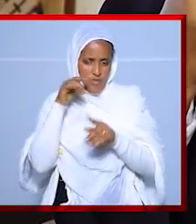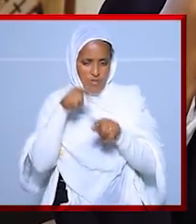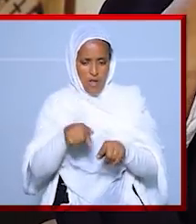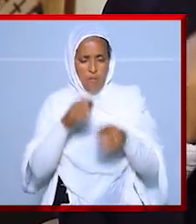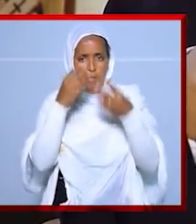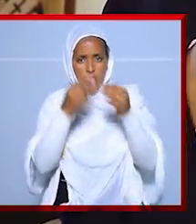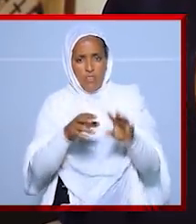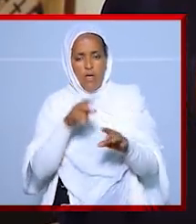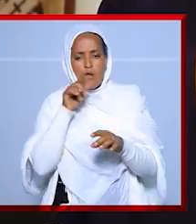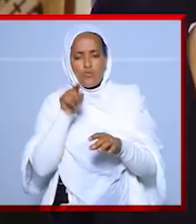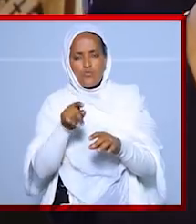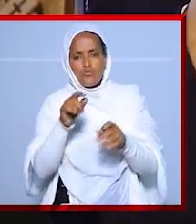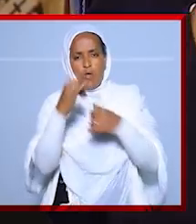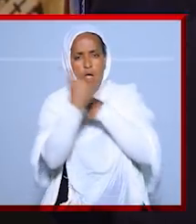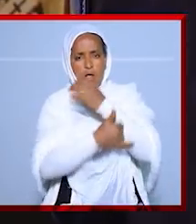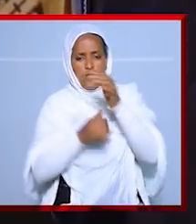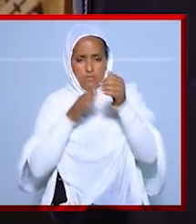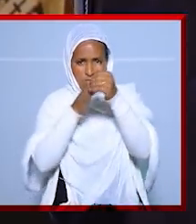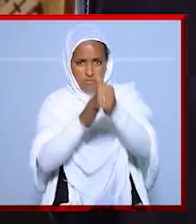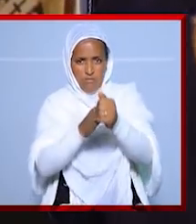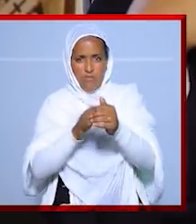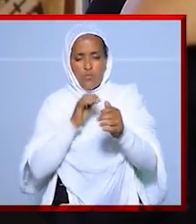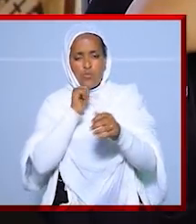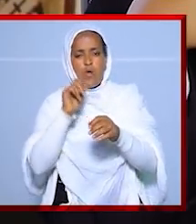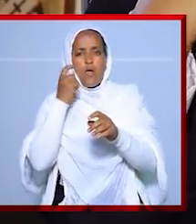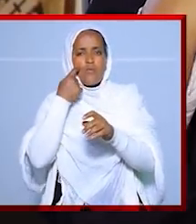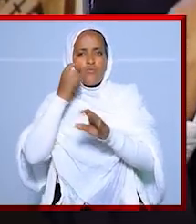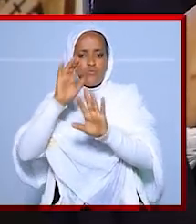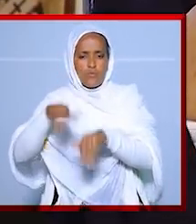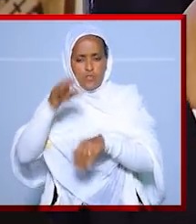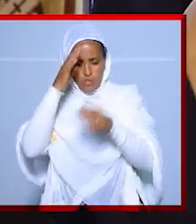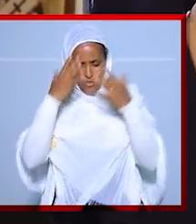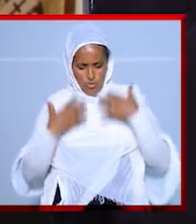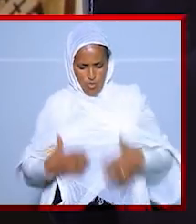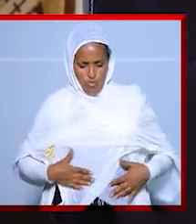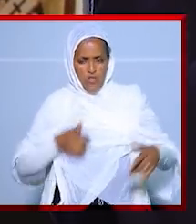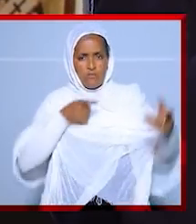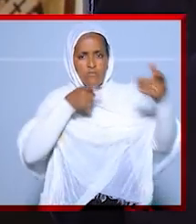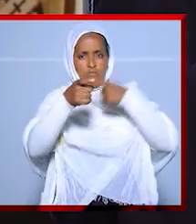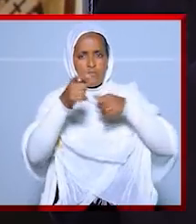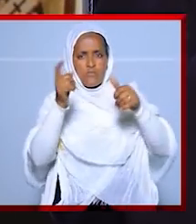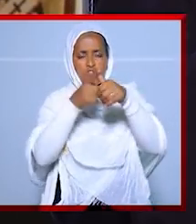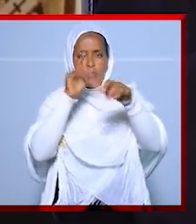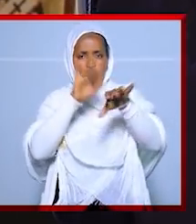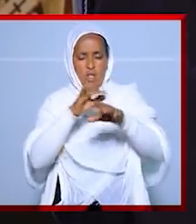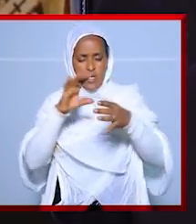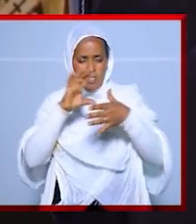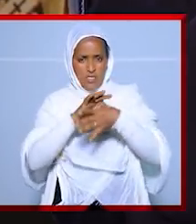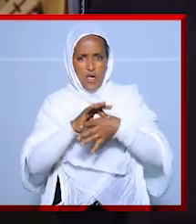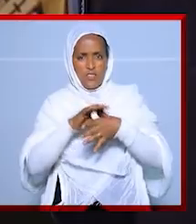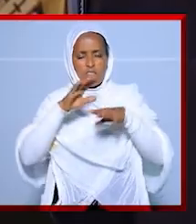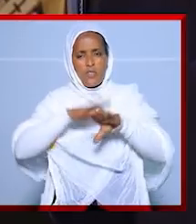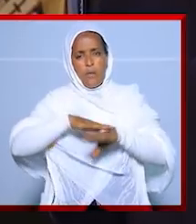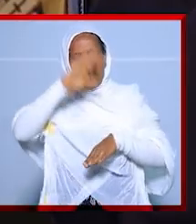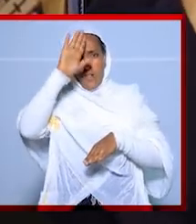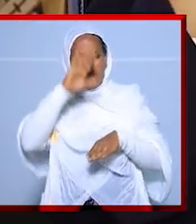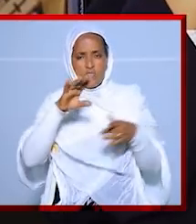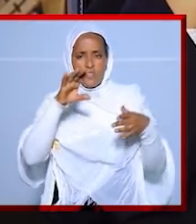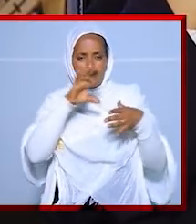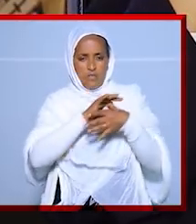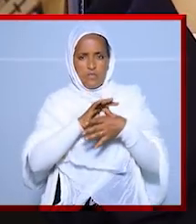ድረስ እያጣን ያለው ምንድን ነው? ሀገርን ለመምራት አይደለም፣ ሀገርን ለመምራት ሰውነትን እንኳን ለመግራት መጀመሪያ ከስጋችን